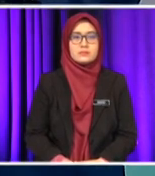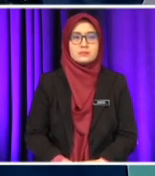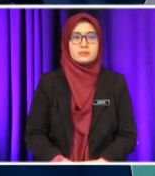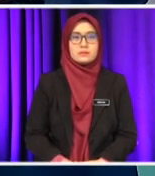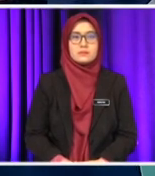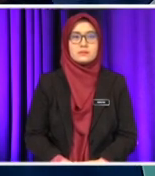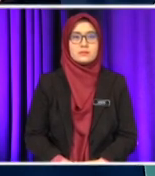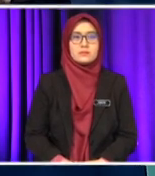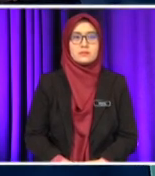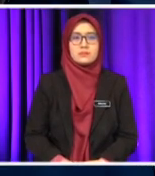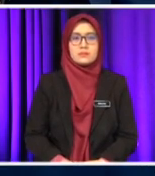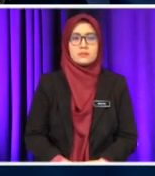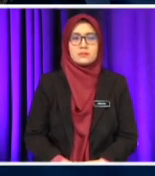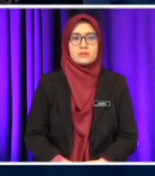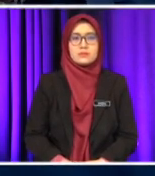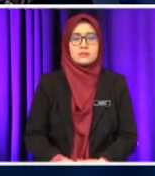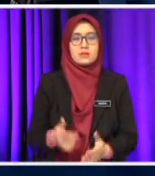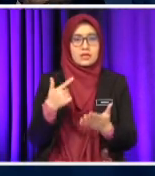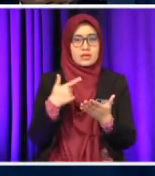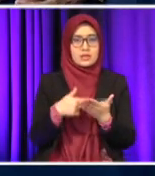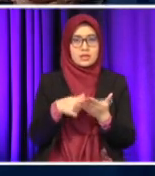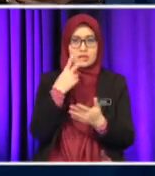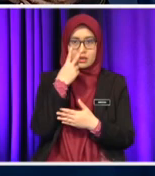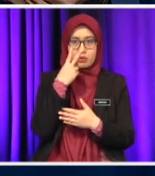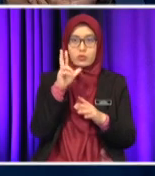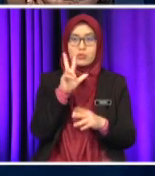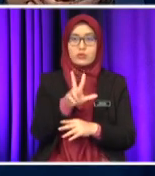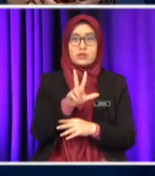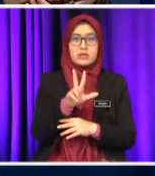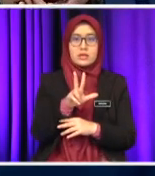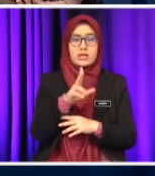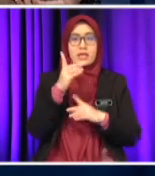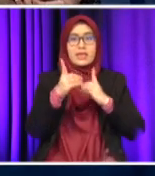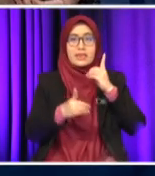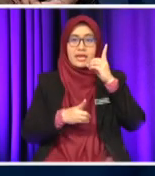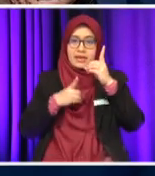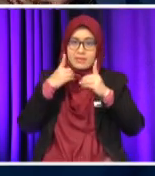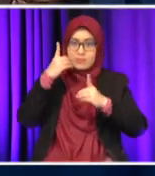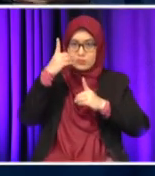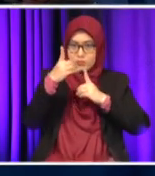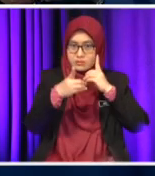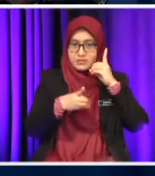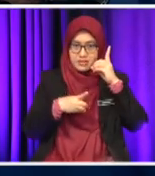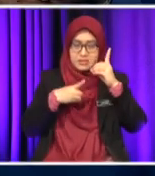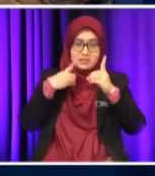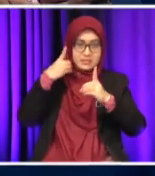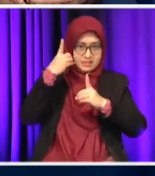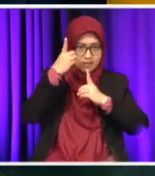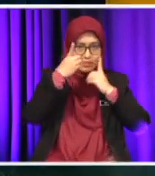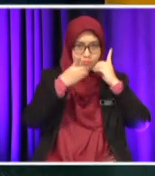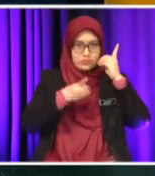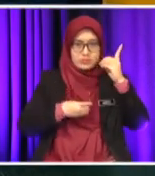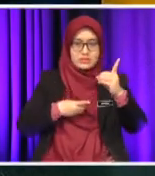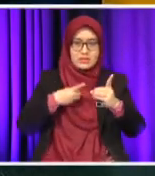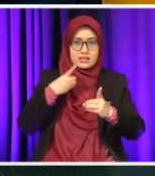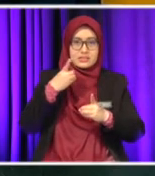terbaik seterusnya kita pergi ke pada demonstrasi demonstrasi itu biasanya